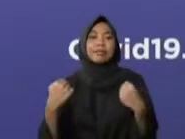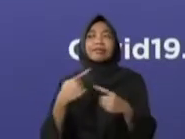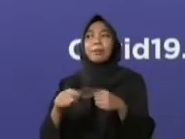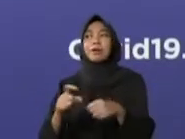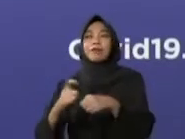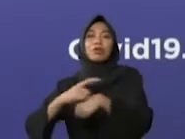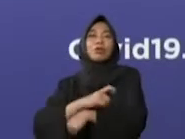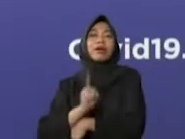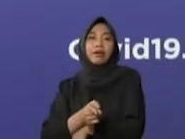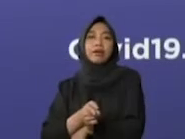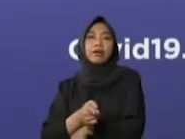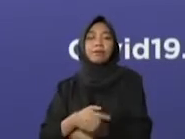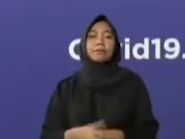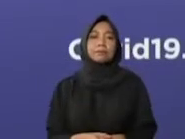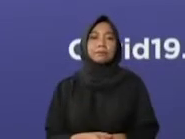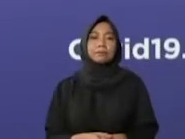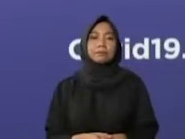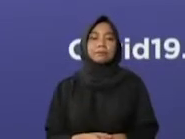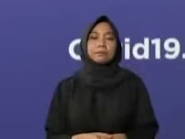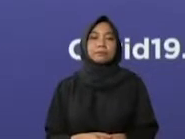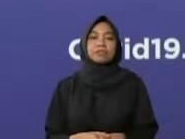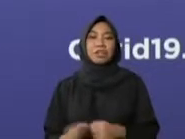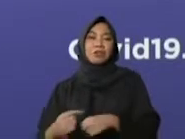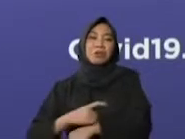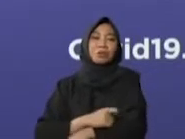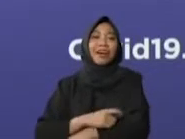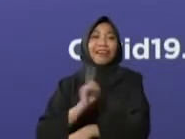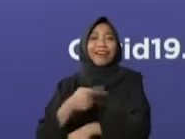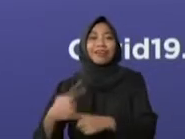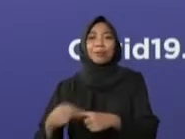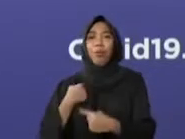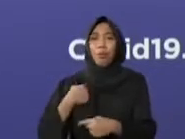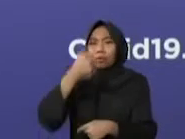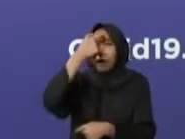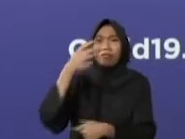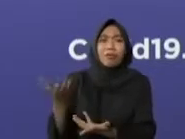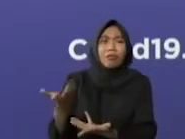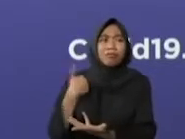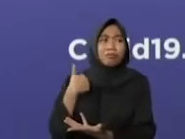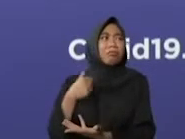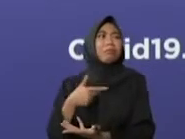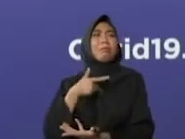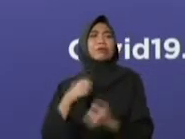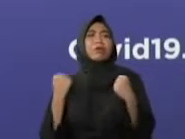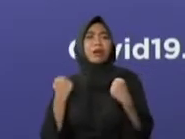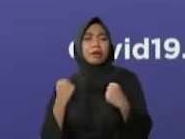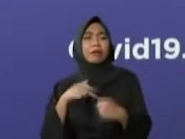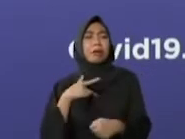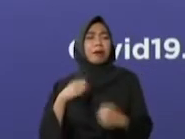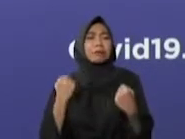memiliki keluhan apapun sehingga yang akan merasa sehat sehingga yang bersangkutan merasa